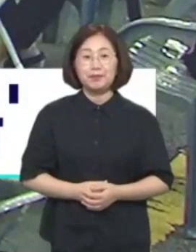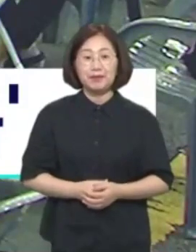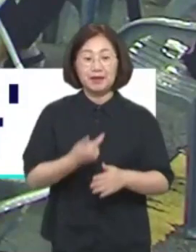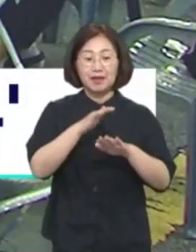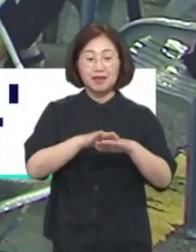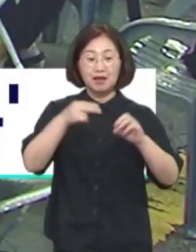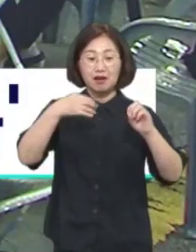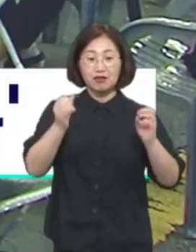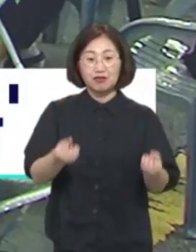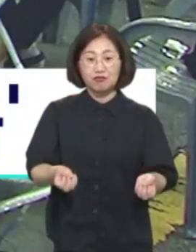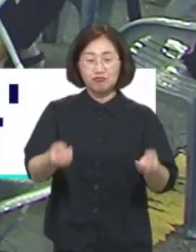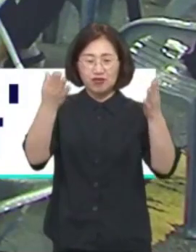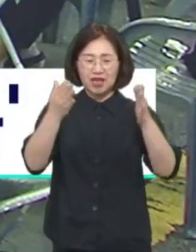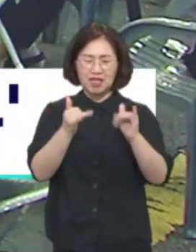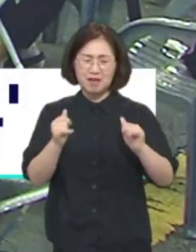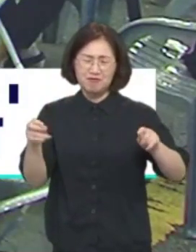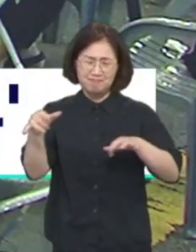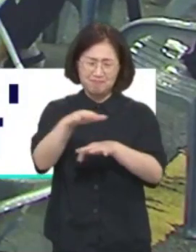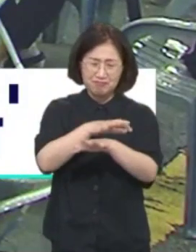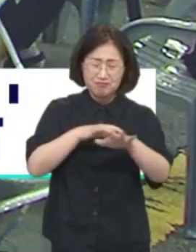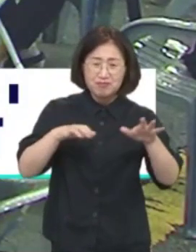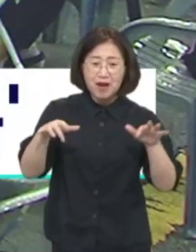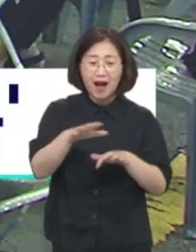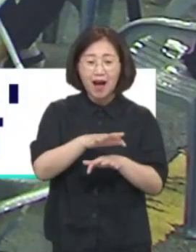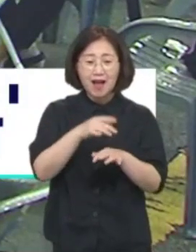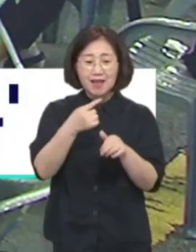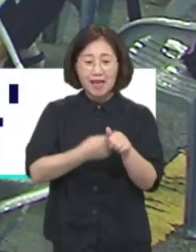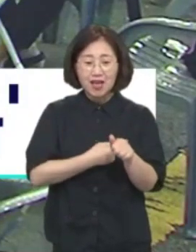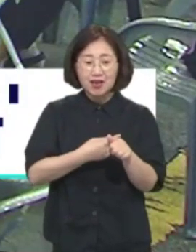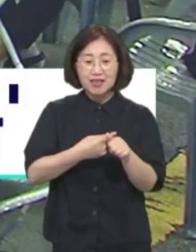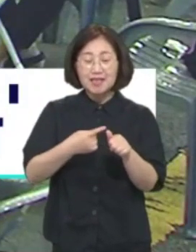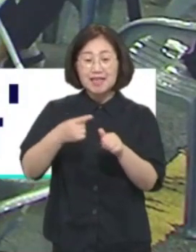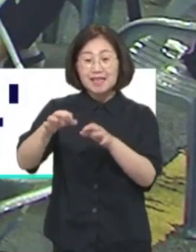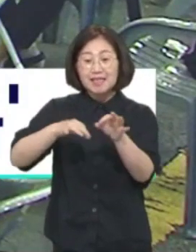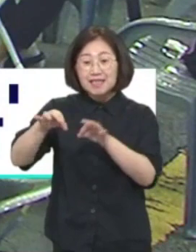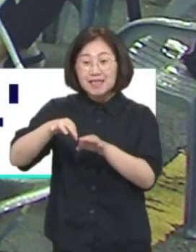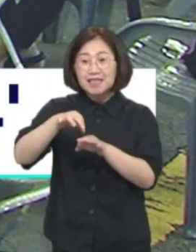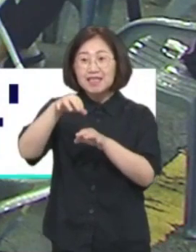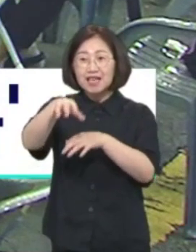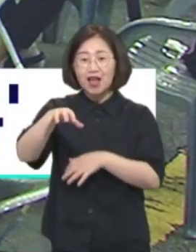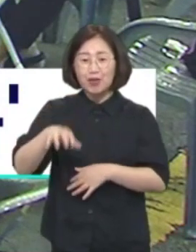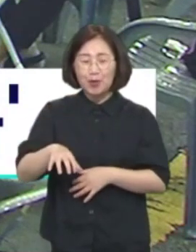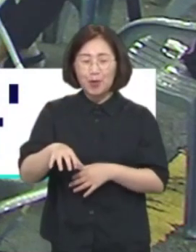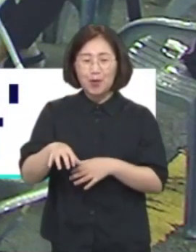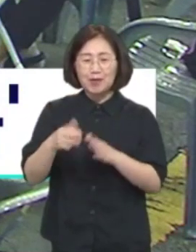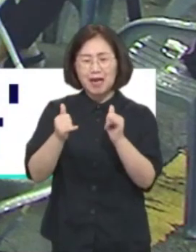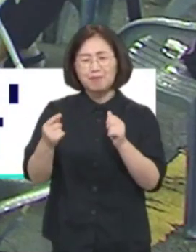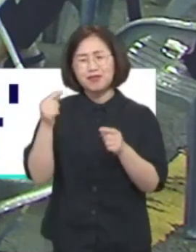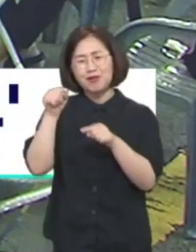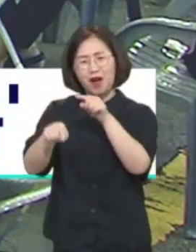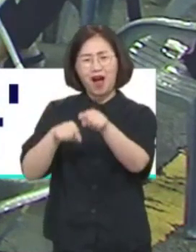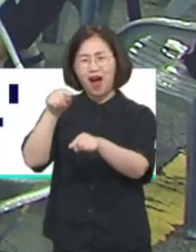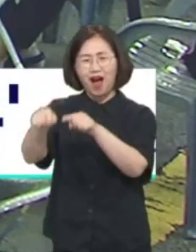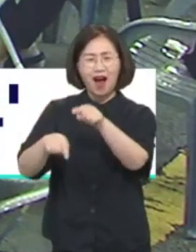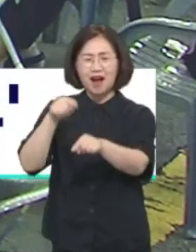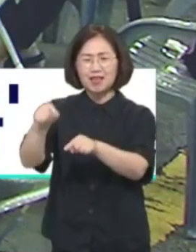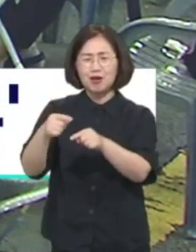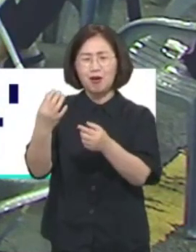대전 영시축제가 흥행몰이에 성공하면서 원도심 상권도 모처럼 만에 한바구음을 짓고 있습니다. 행사장